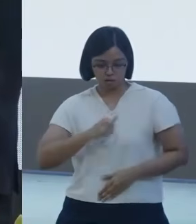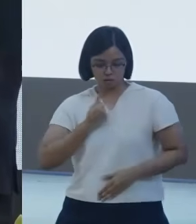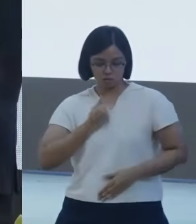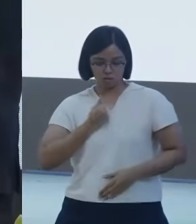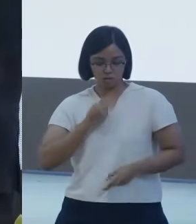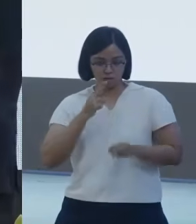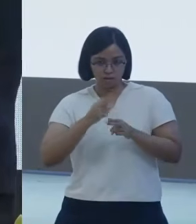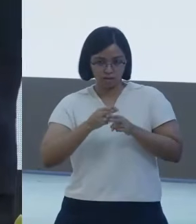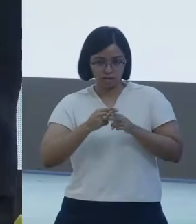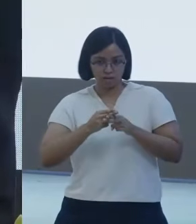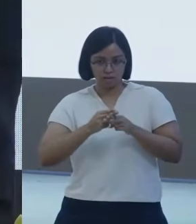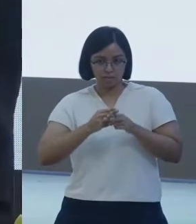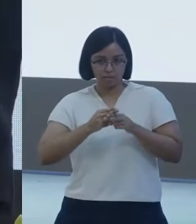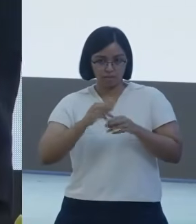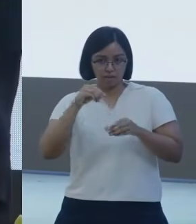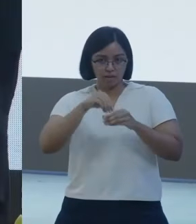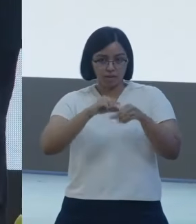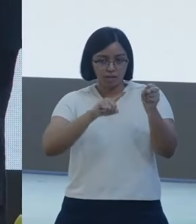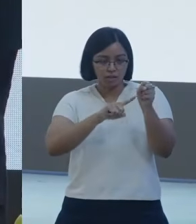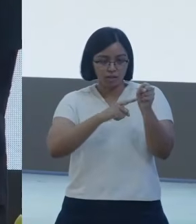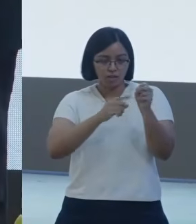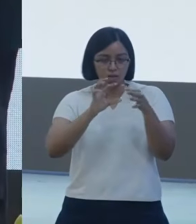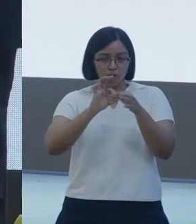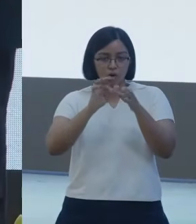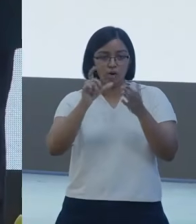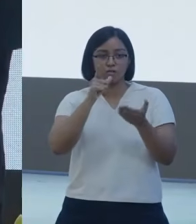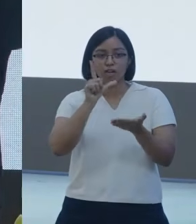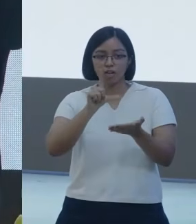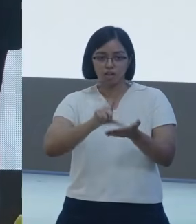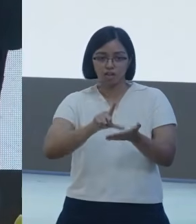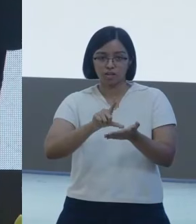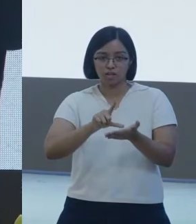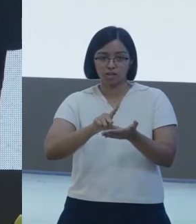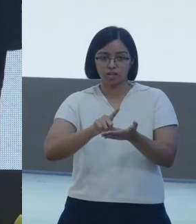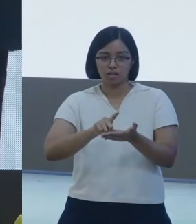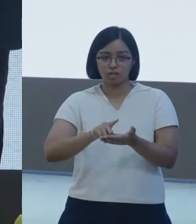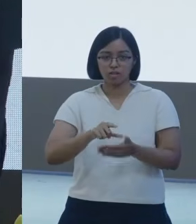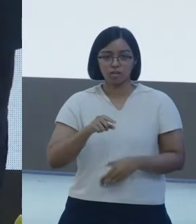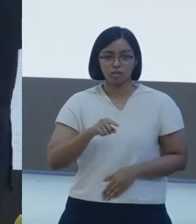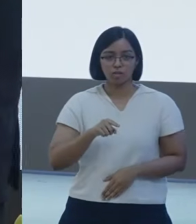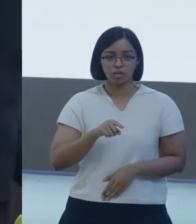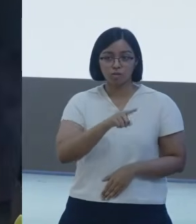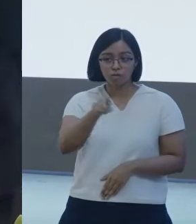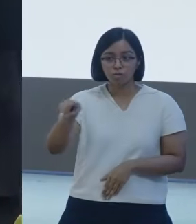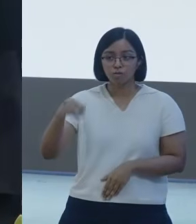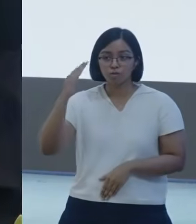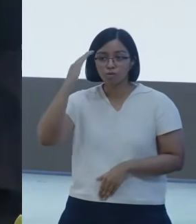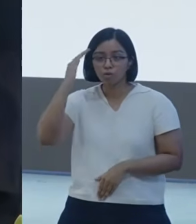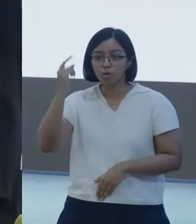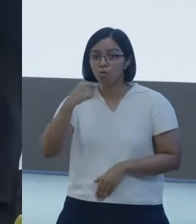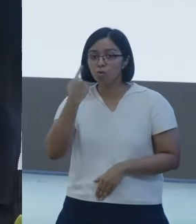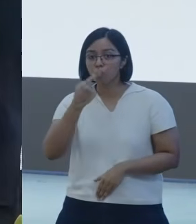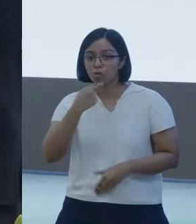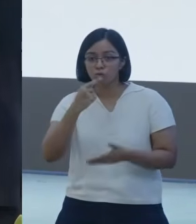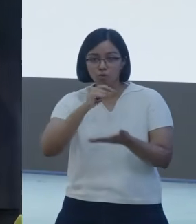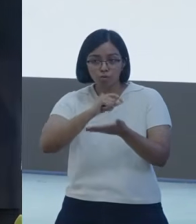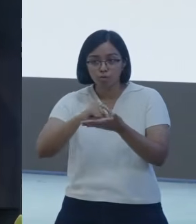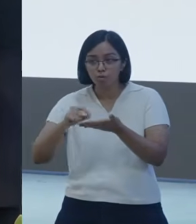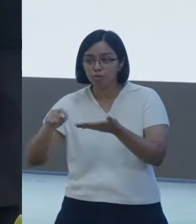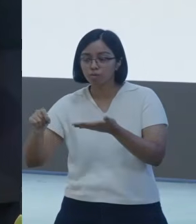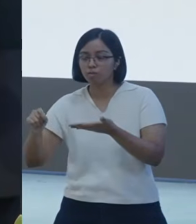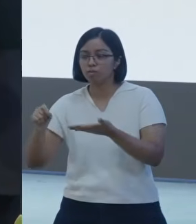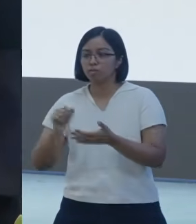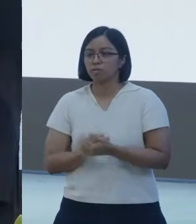No? Very convenient po yun kasi alam nyo kagad kung sino ang nagpadala ng sulat. Hindi ko alam kung kailan nagumpisa